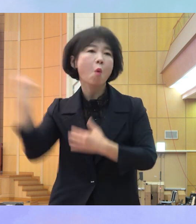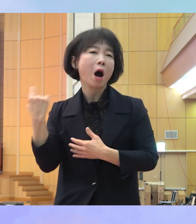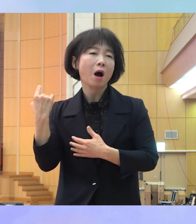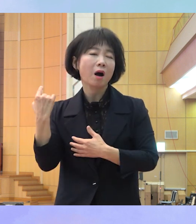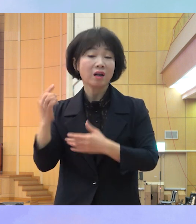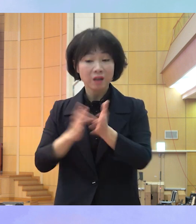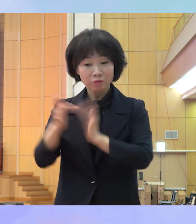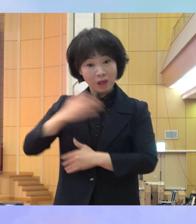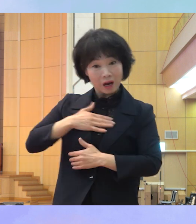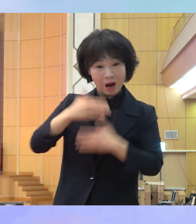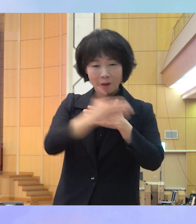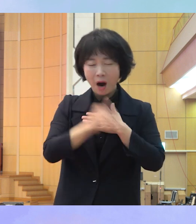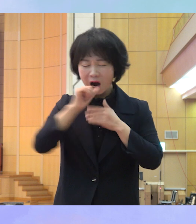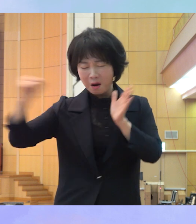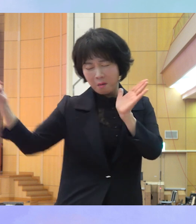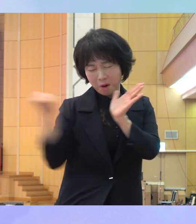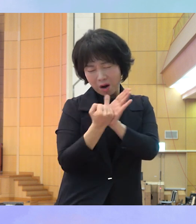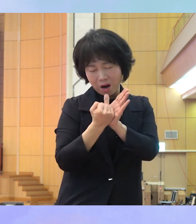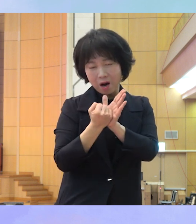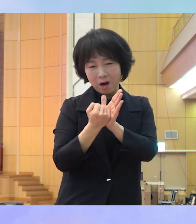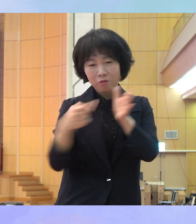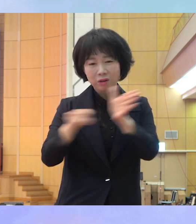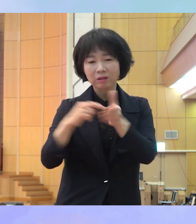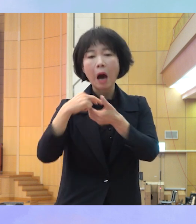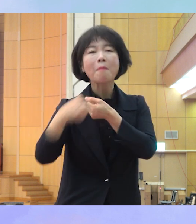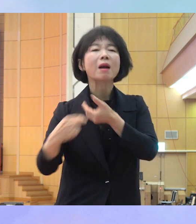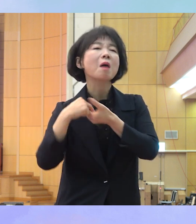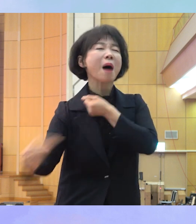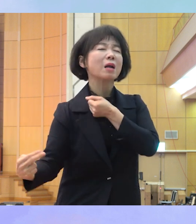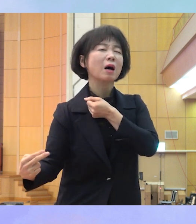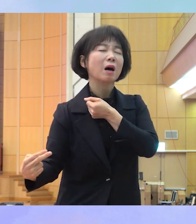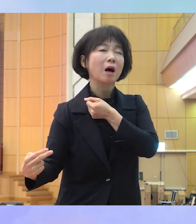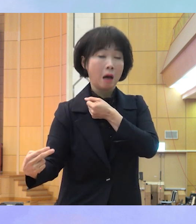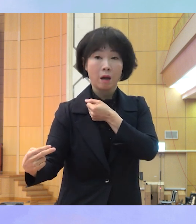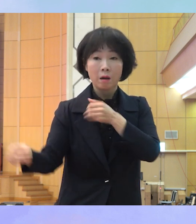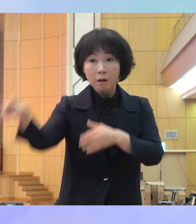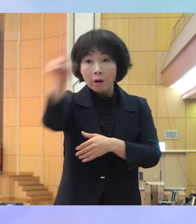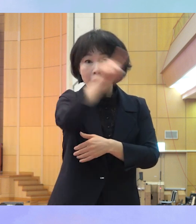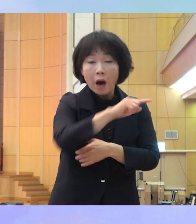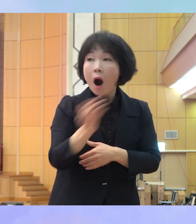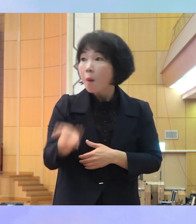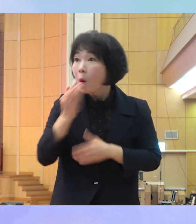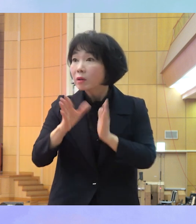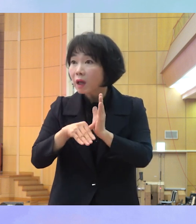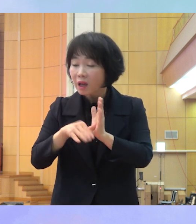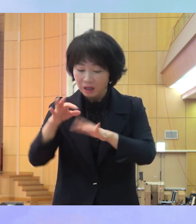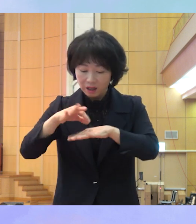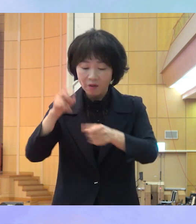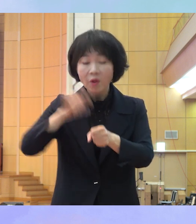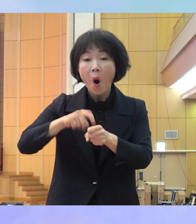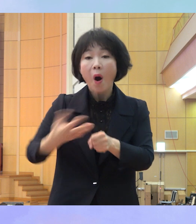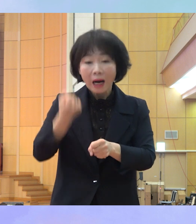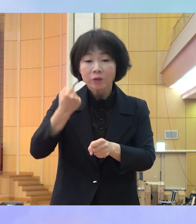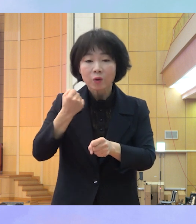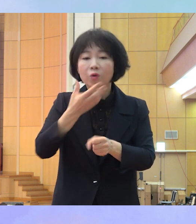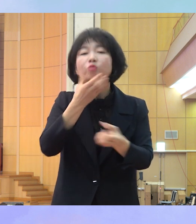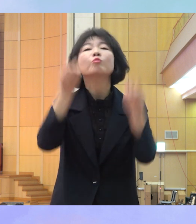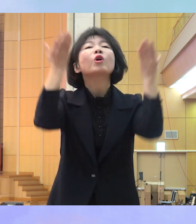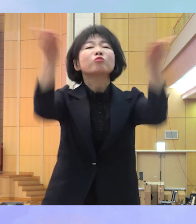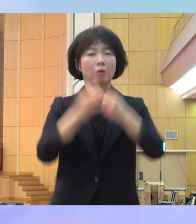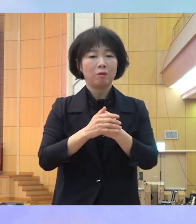인자가 십자가에 못 박히기 위하여 팔리우리라 하시더라. 저희가 먹을 때에 예수께서 떡을 가지사